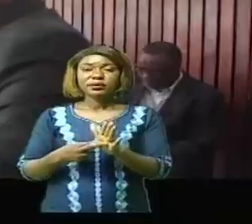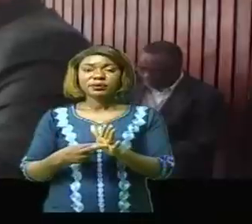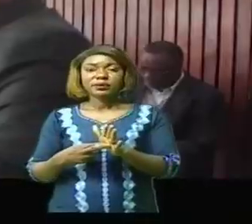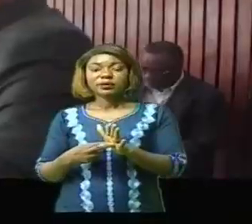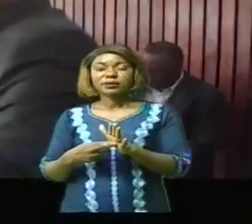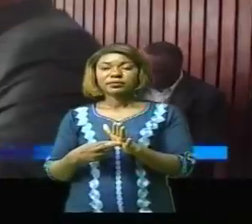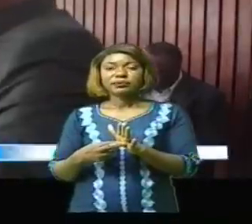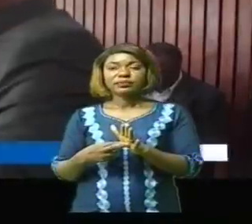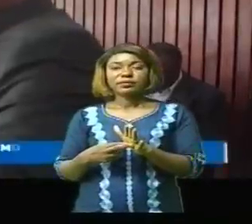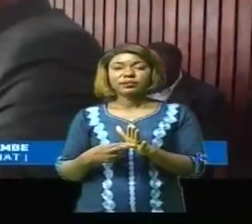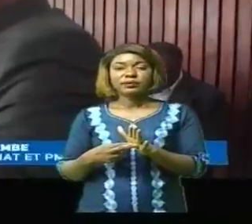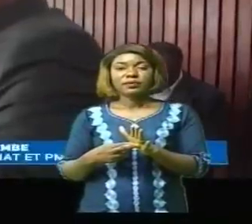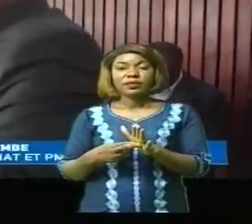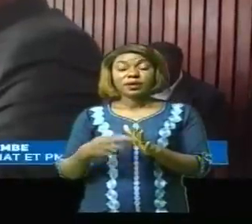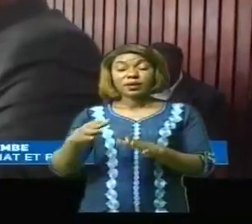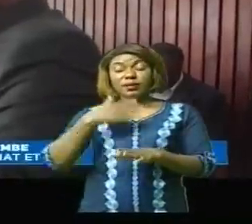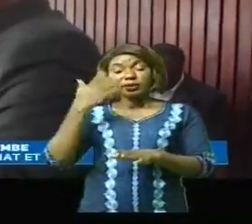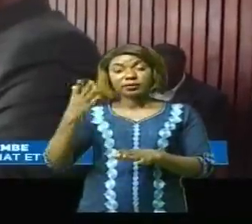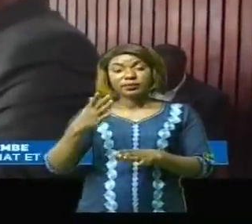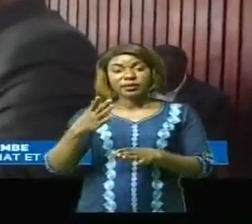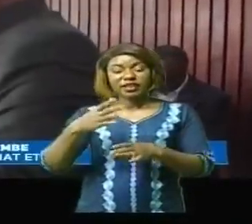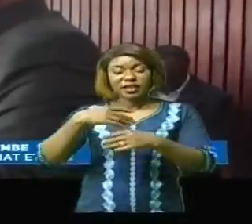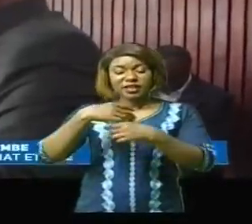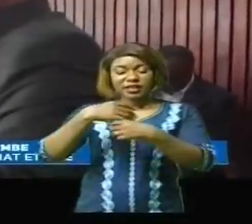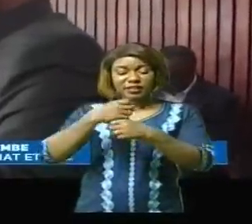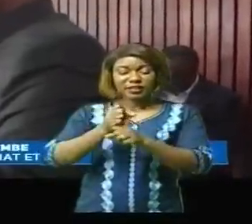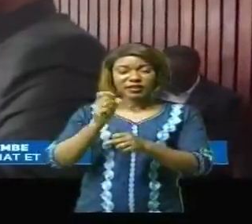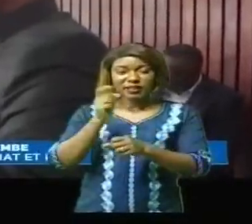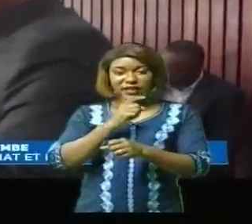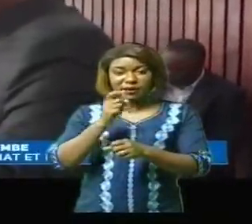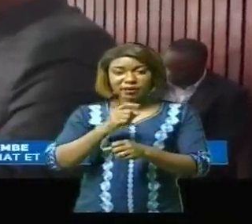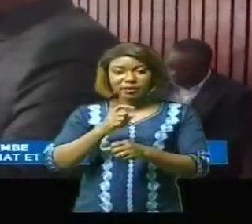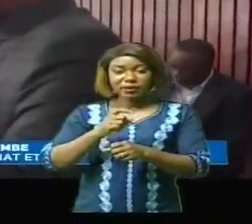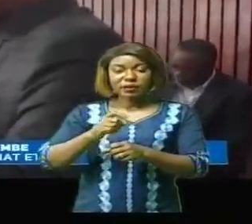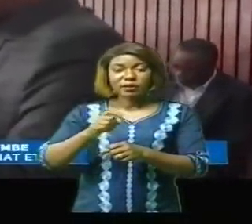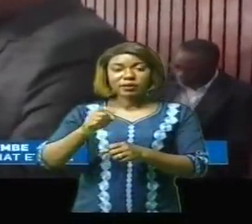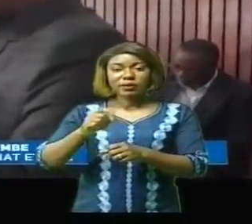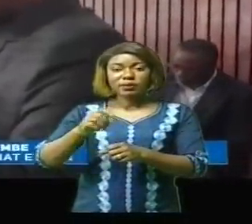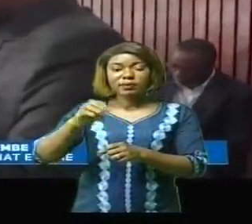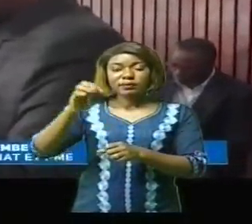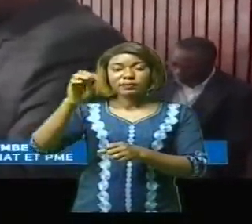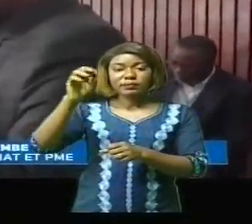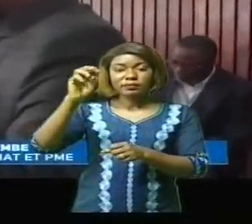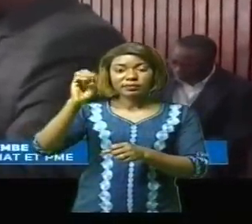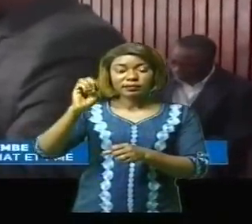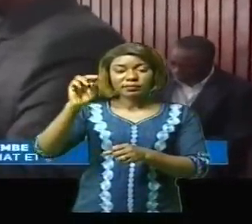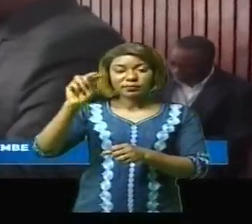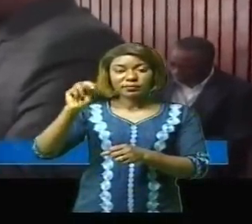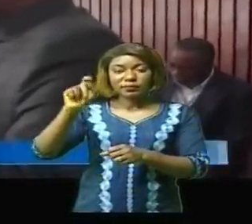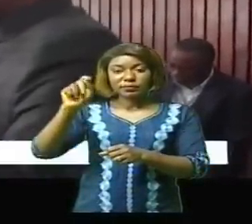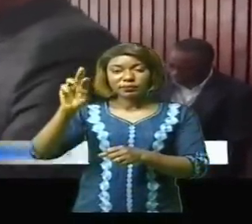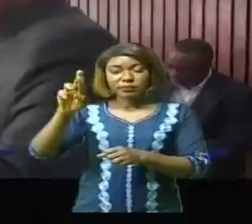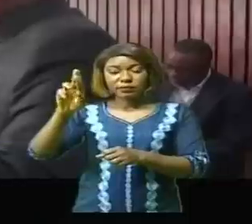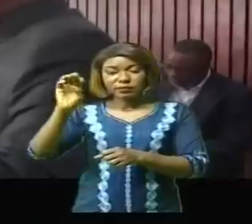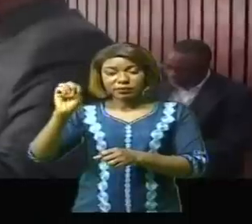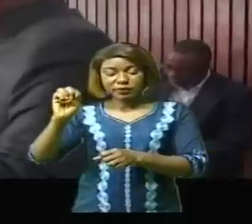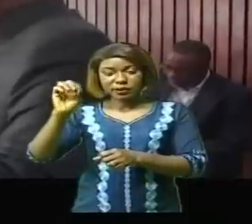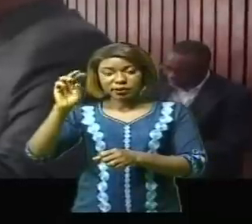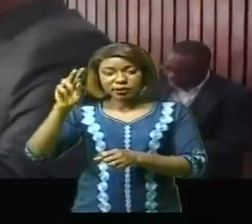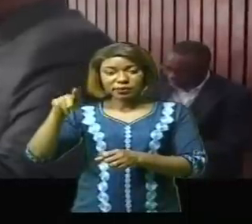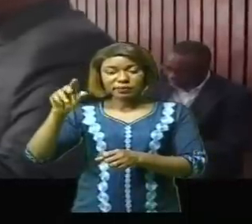susciter l'esprit entrepreneurial dans le chef, non seulement des jeunes que vous êtes, mais de l'ensemble des